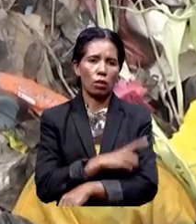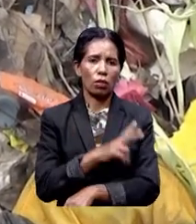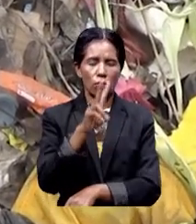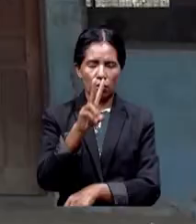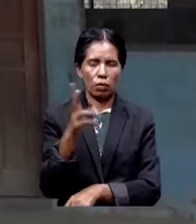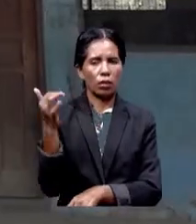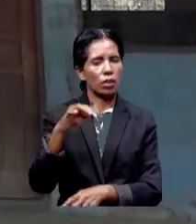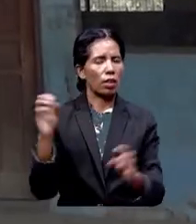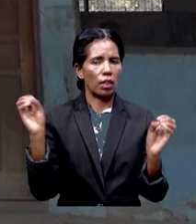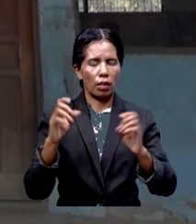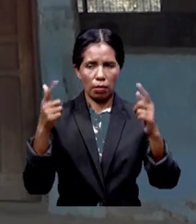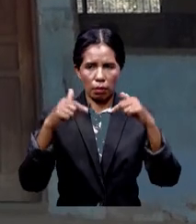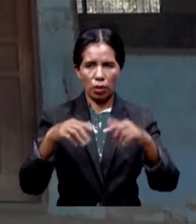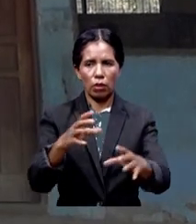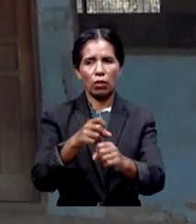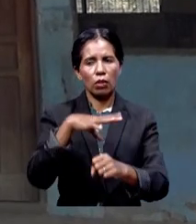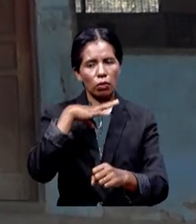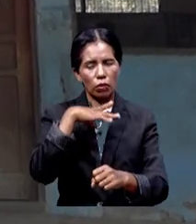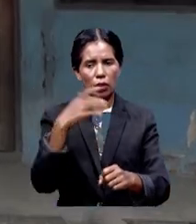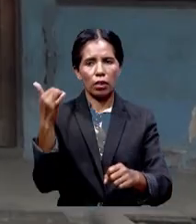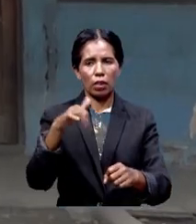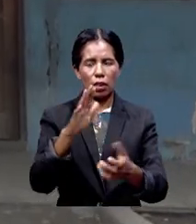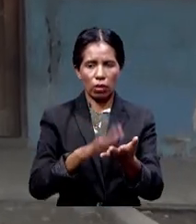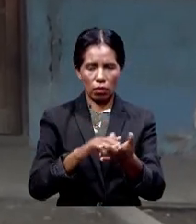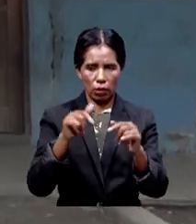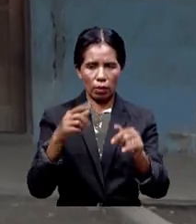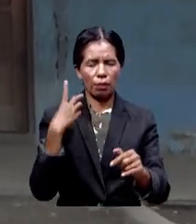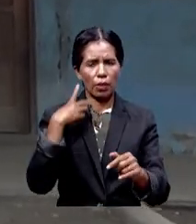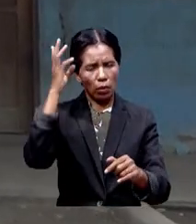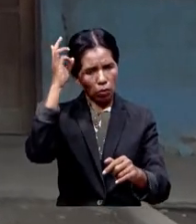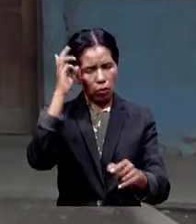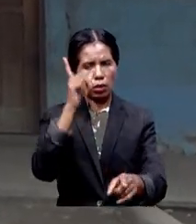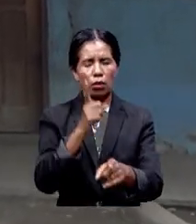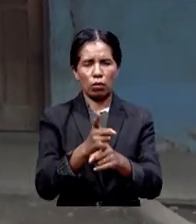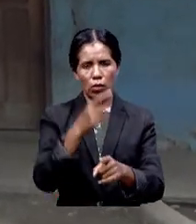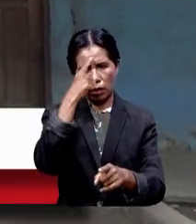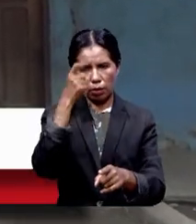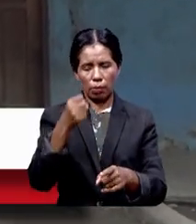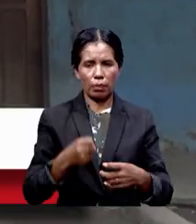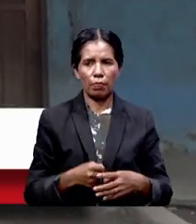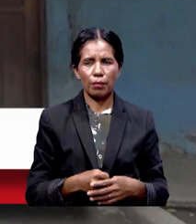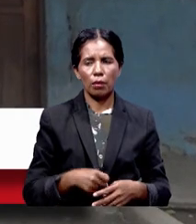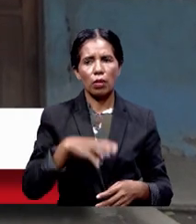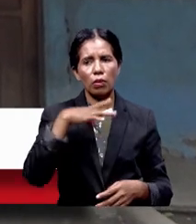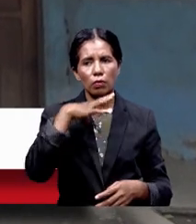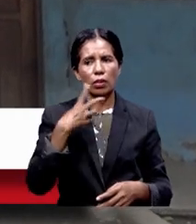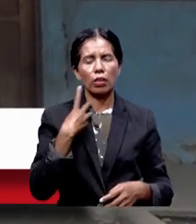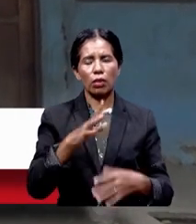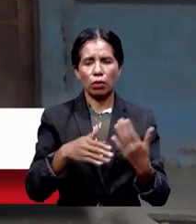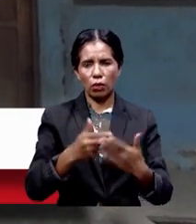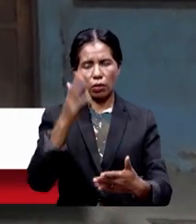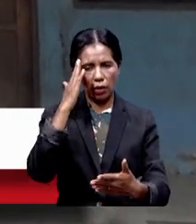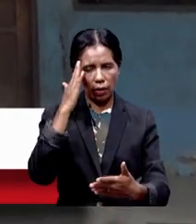sira lamai halo lamai 44 sira escola ne wei. Ami preocupa tebe-tebe, tamba lisu ne ita ito tu atene,